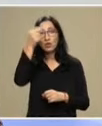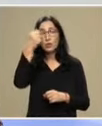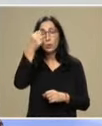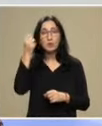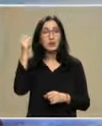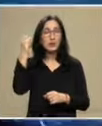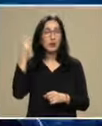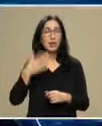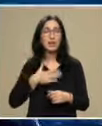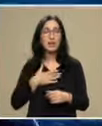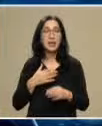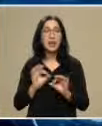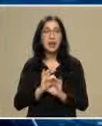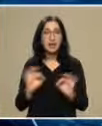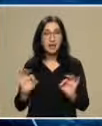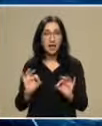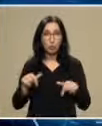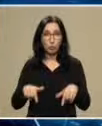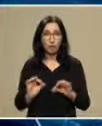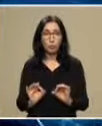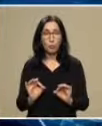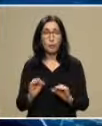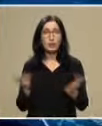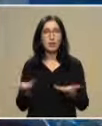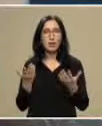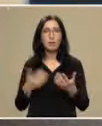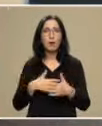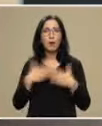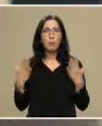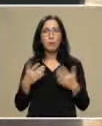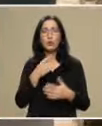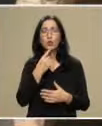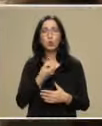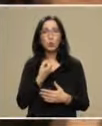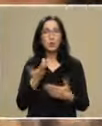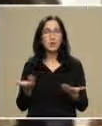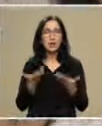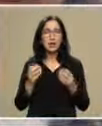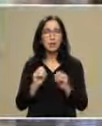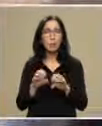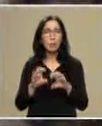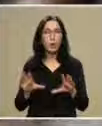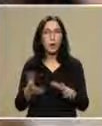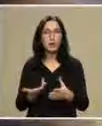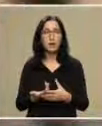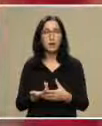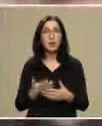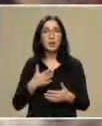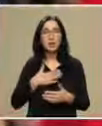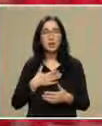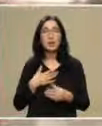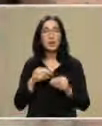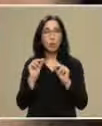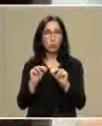изкуственият интелект ние реално в момента вече стана повече от година, откакто стана популярна една от системите, ние